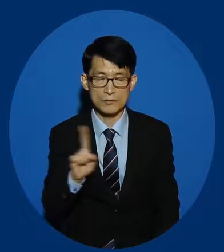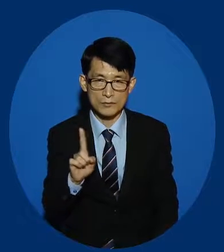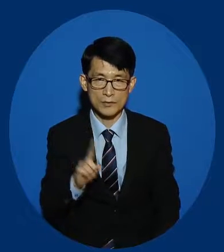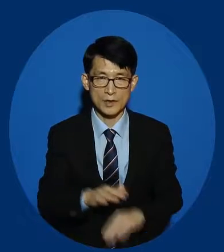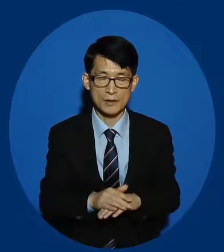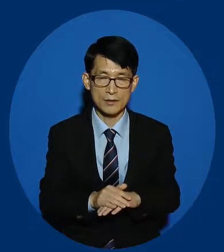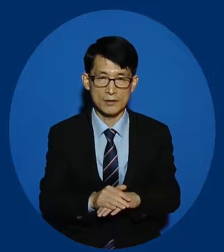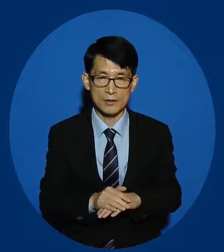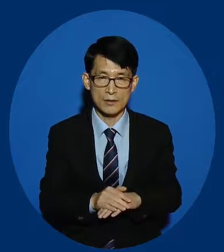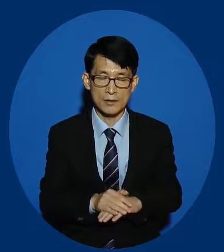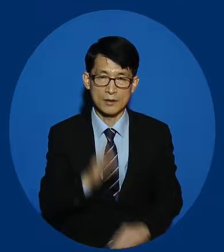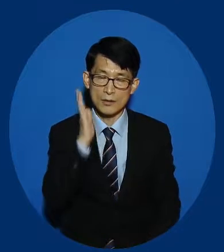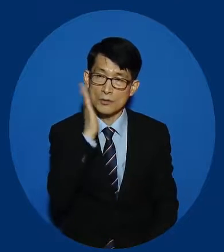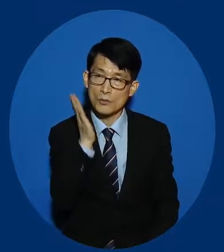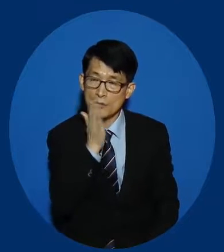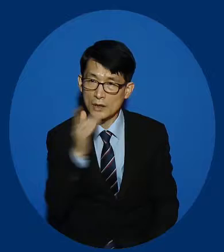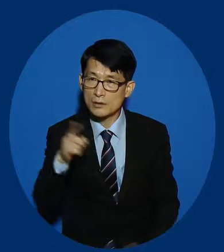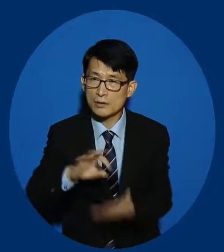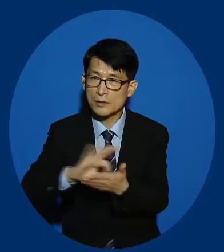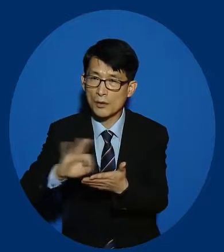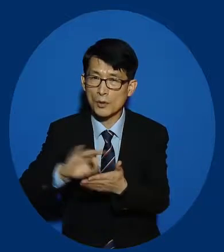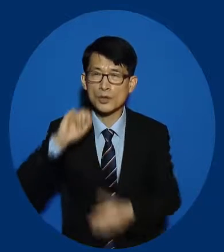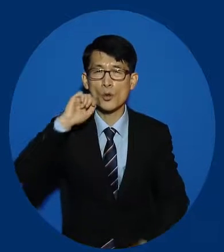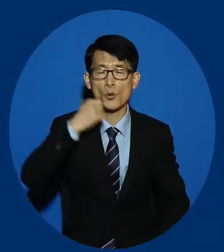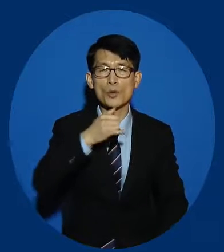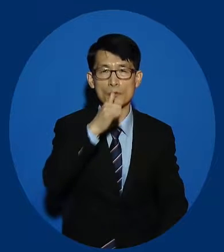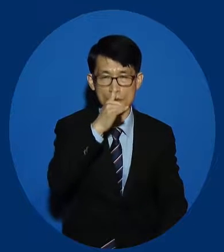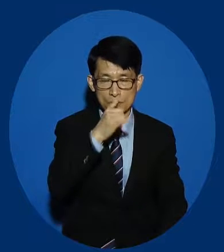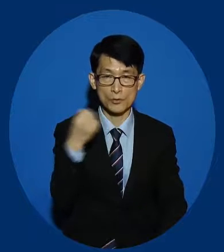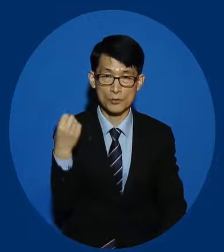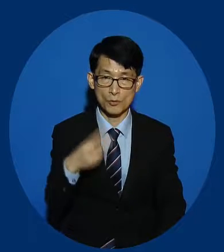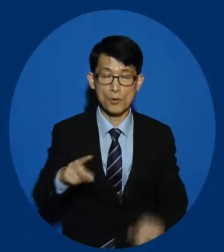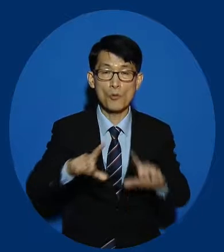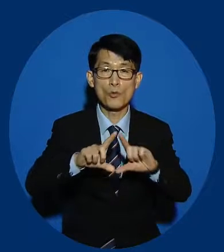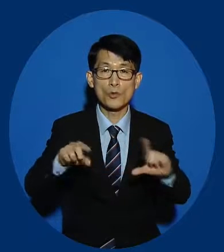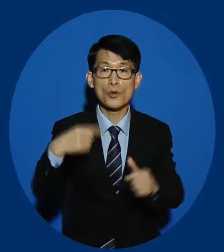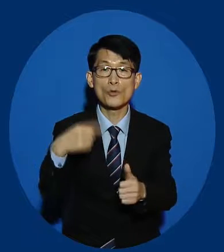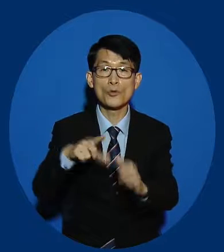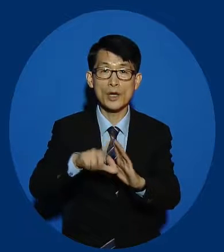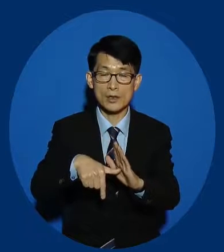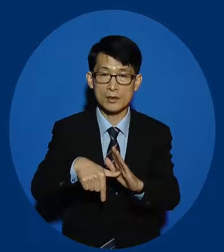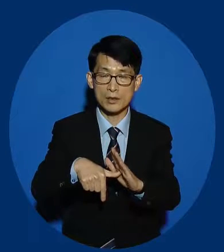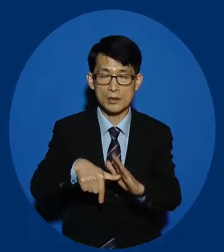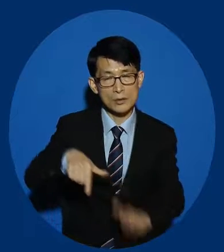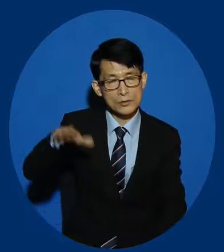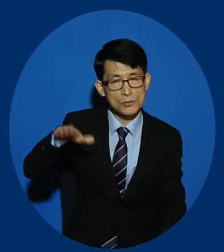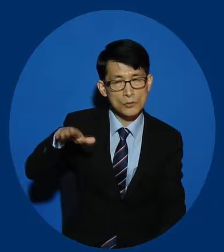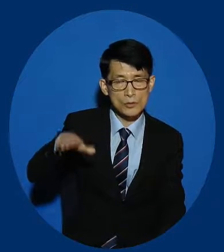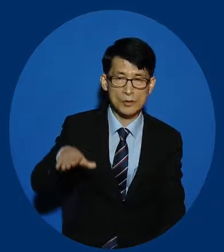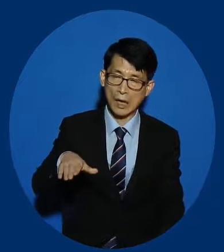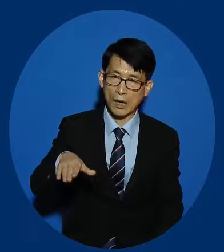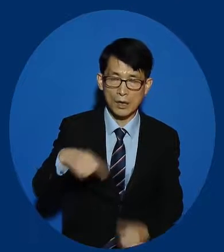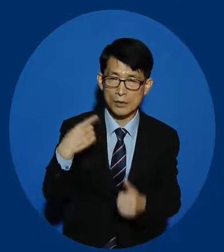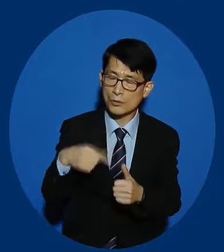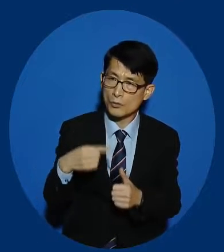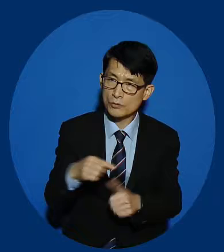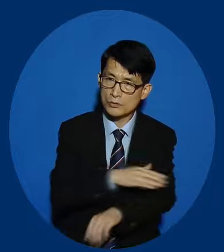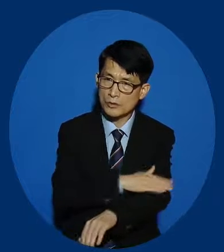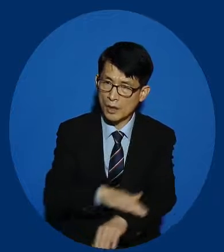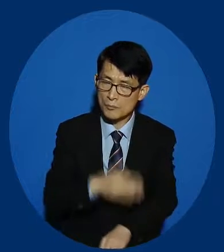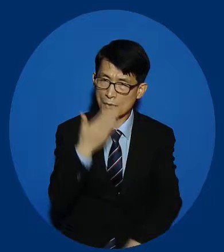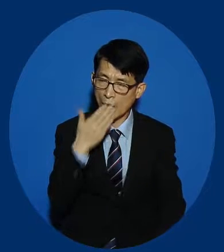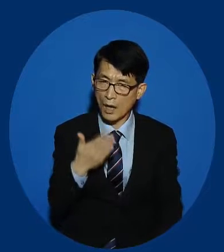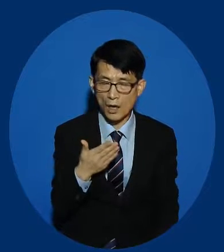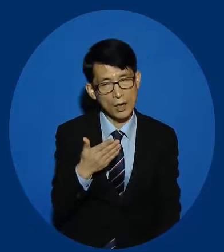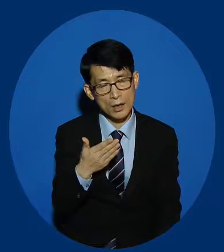장애인들의 접근성도 있지만 일반 그 교육에 대한 질들, 그 다음에 교육 격차들이 지금 좀